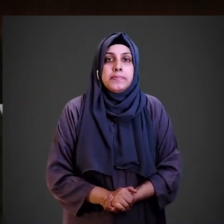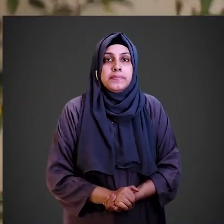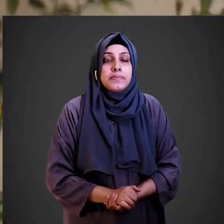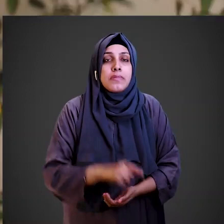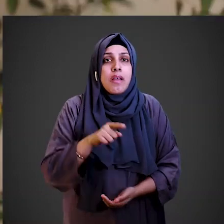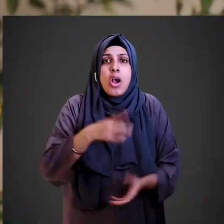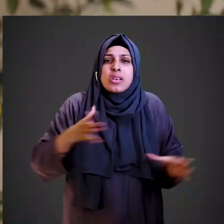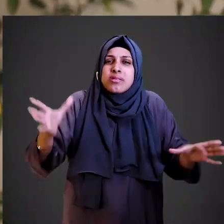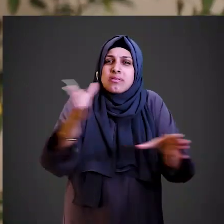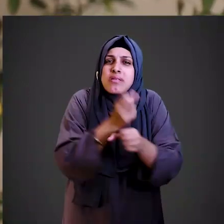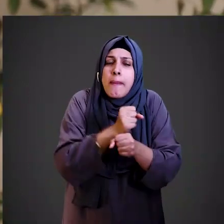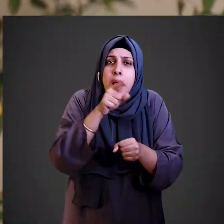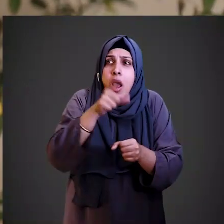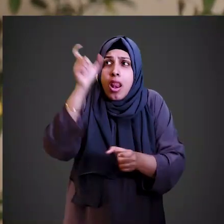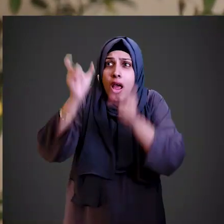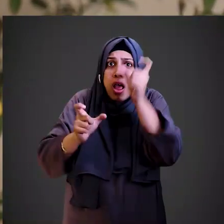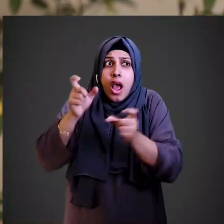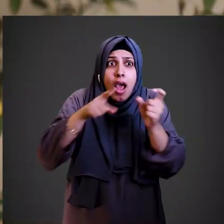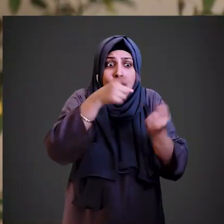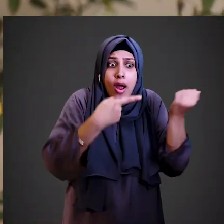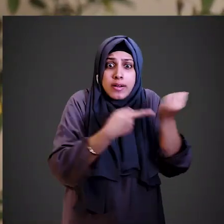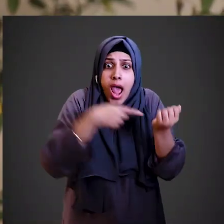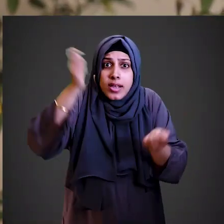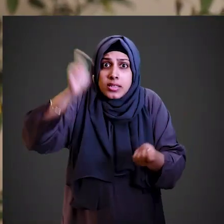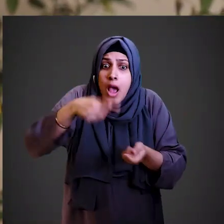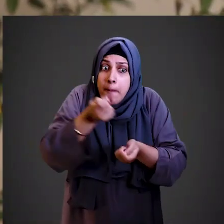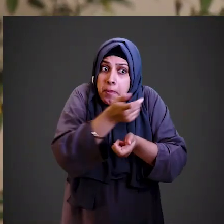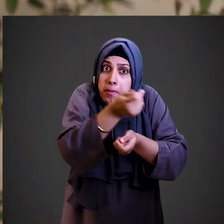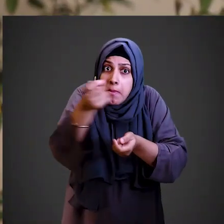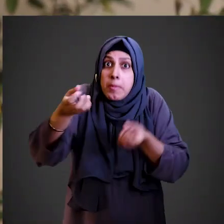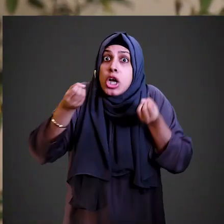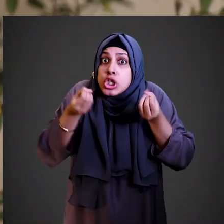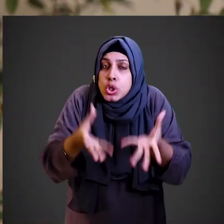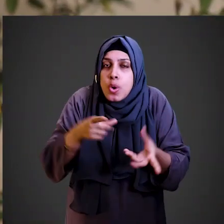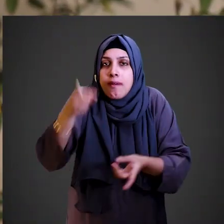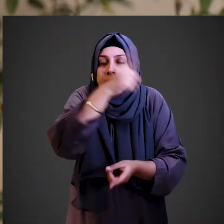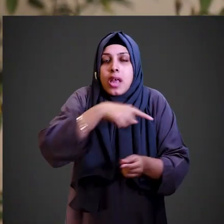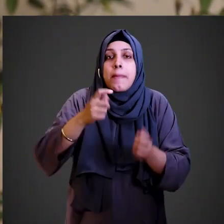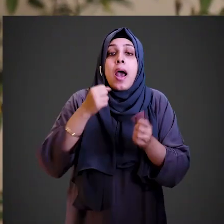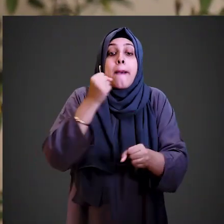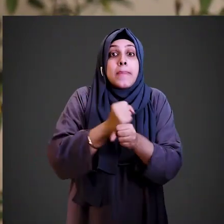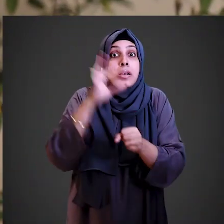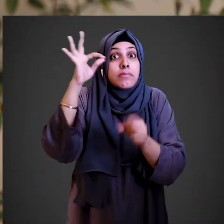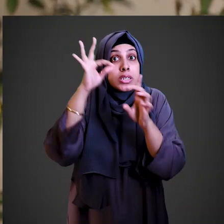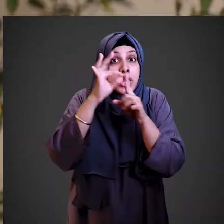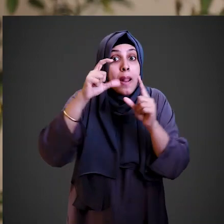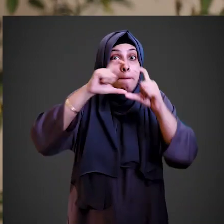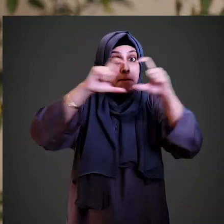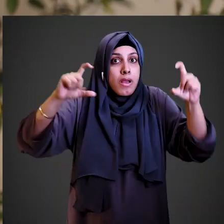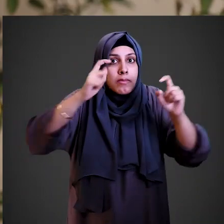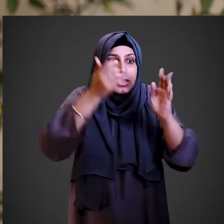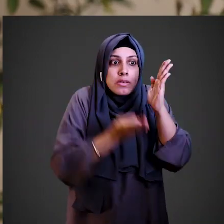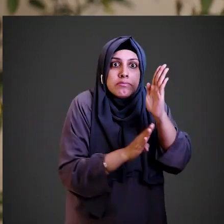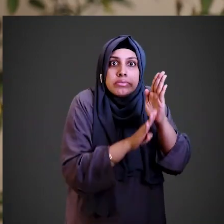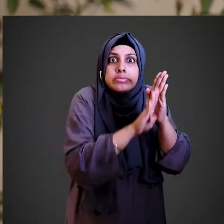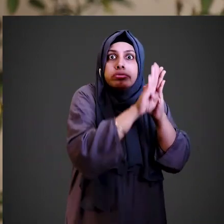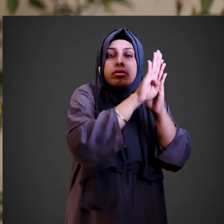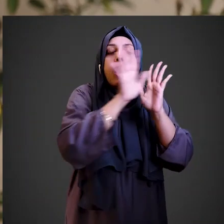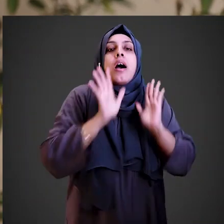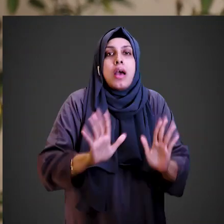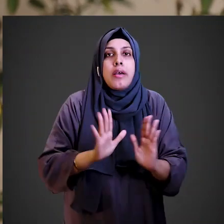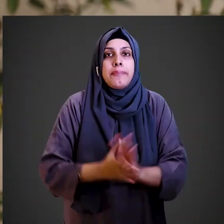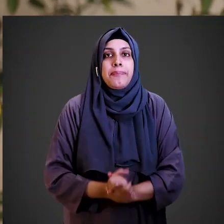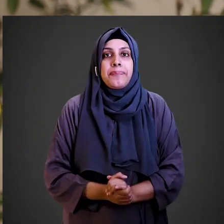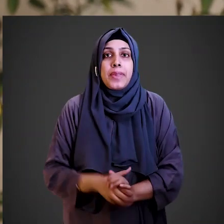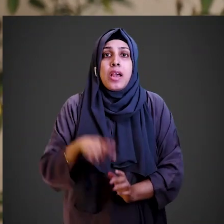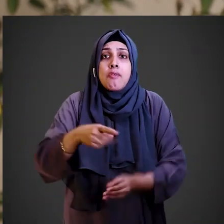حاصل کرتے۔ جب سارے لوگ آہستہ آہستہ ٹیکس فائل کرنا شروع کریں گے تو آپ کے ملک کی کرنسی مزید بہتر ہوتی جائے گی، اور آپ